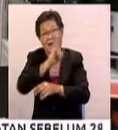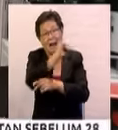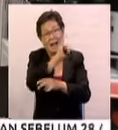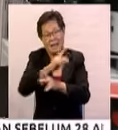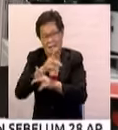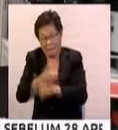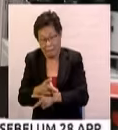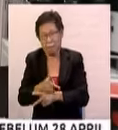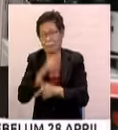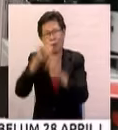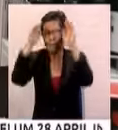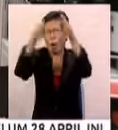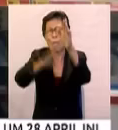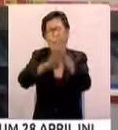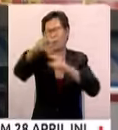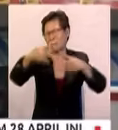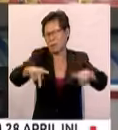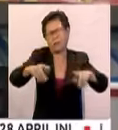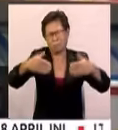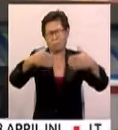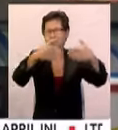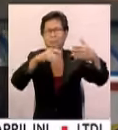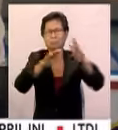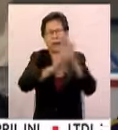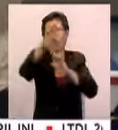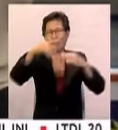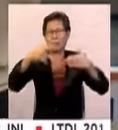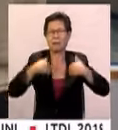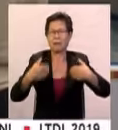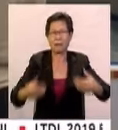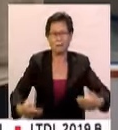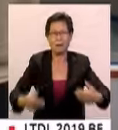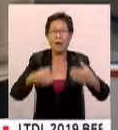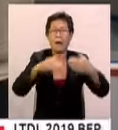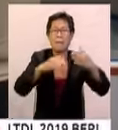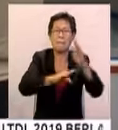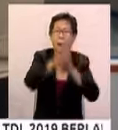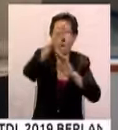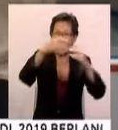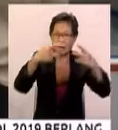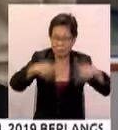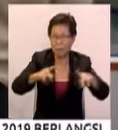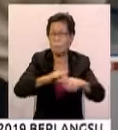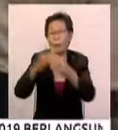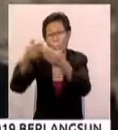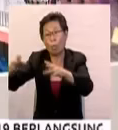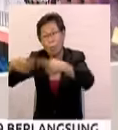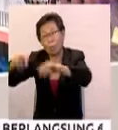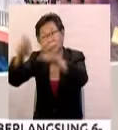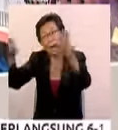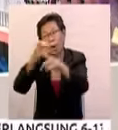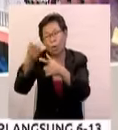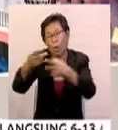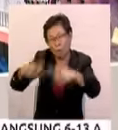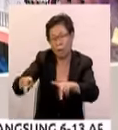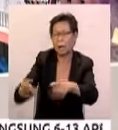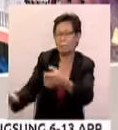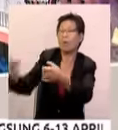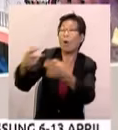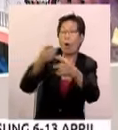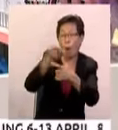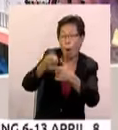memfokuskan kepada pembangunan kedai fizikal yang khusus seperti KR1M, namun dibuka di pasar raya atau kedai yang